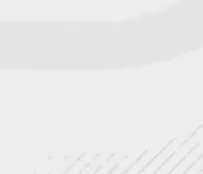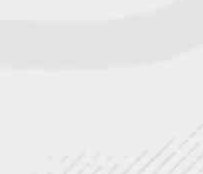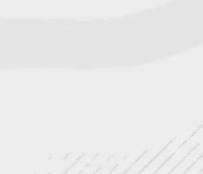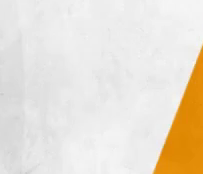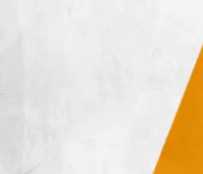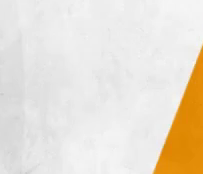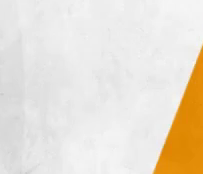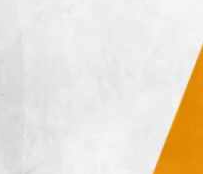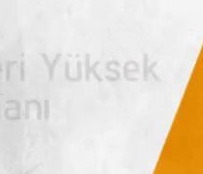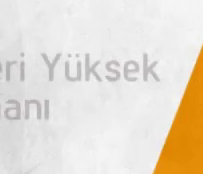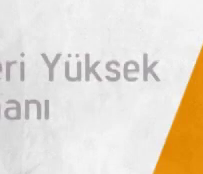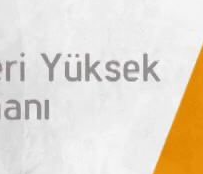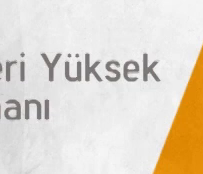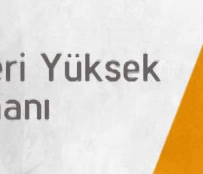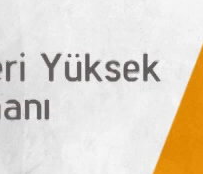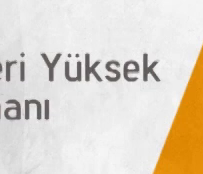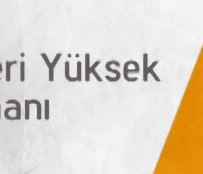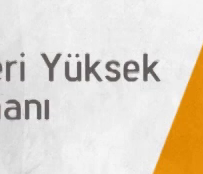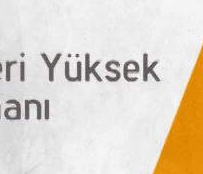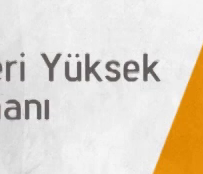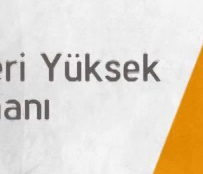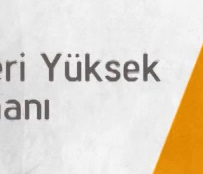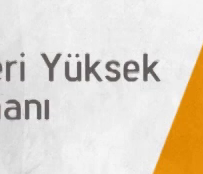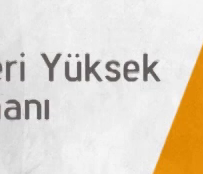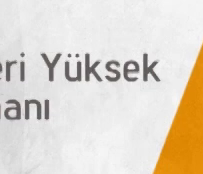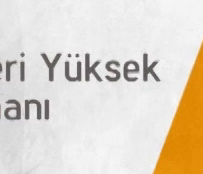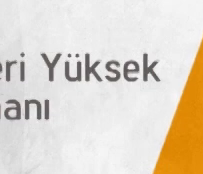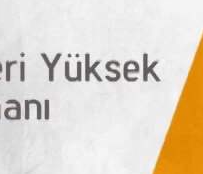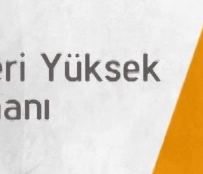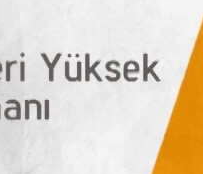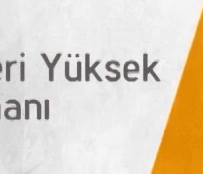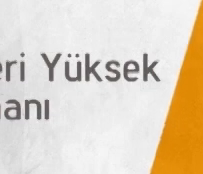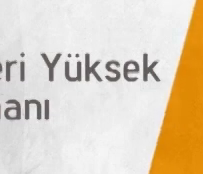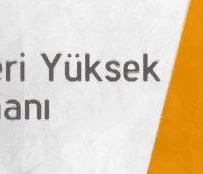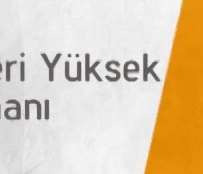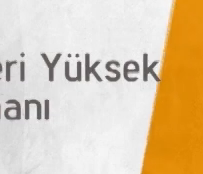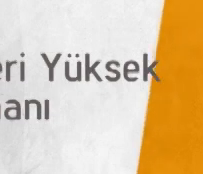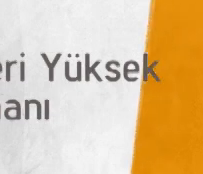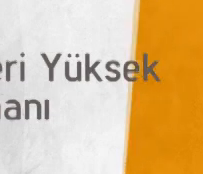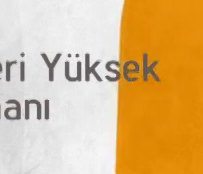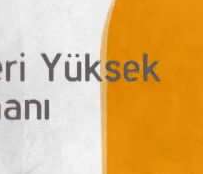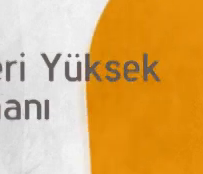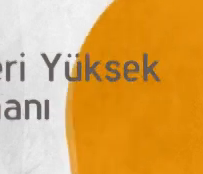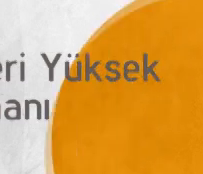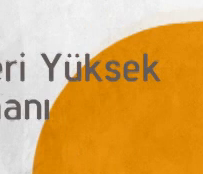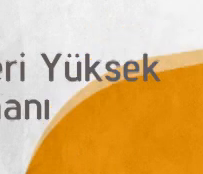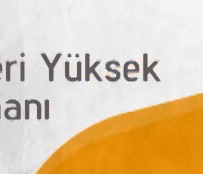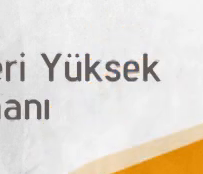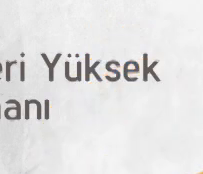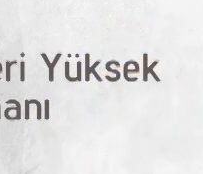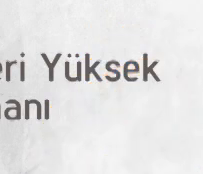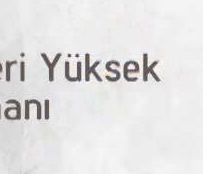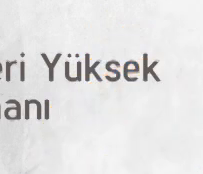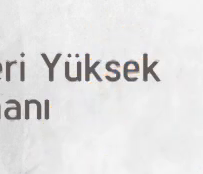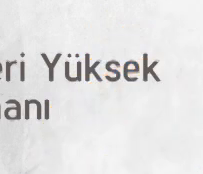geçerdi? Konuyla ilgili merak edilenleri Diyanet İşleri Başkanlığı Din İşleri Yüksek Kurulu uzmanı Halil Kılıç